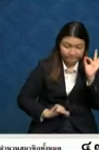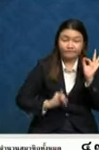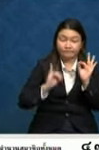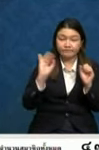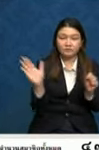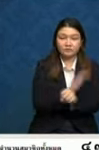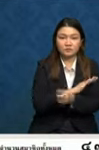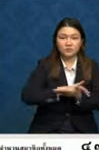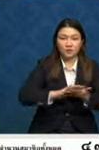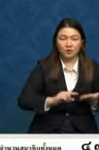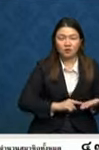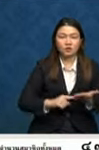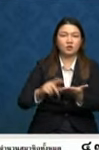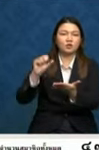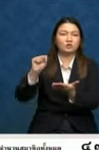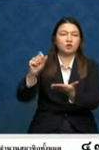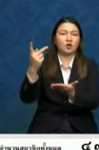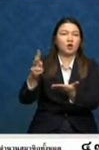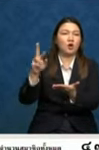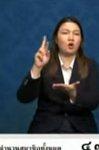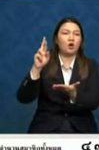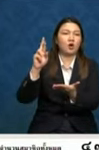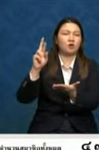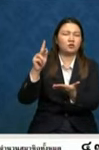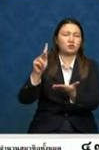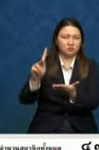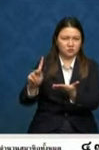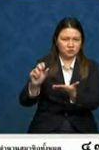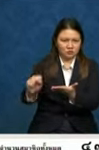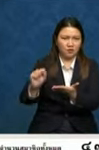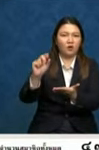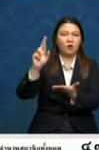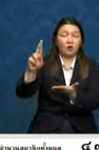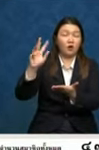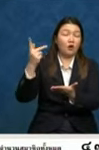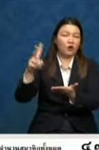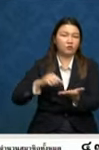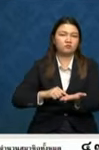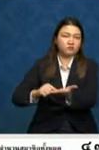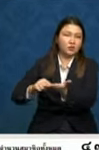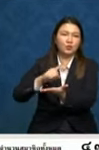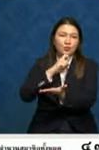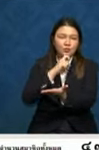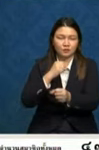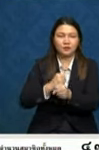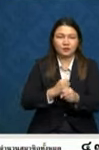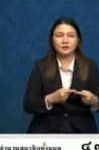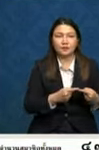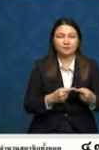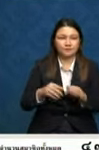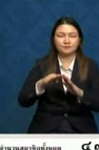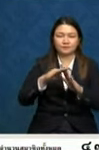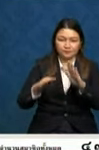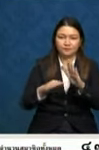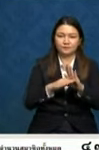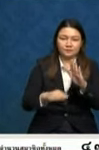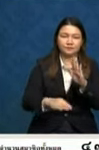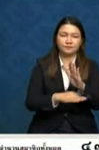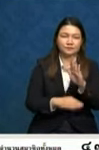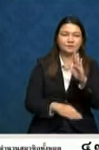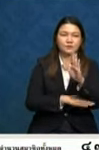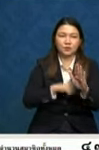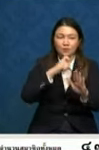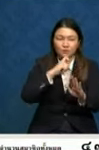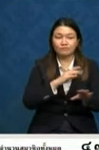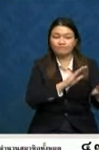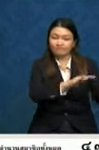งกลับมายังสลค.อีกครั้งหนึ่งซึ่งปัจจุบันยังอยู่ในภารกิจขั้นตอนที่ต้องหารือกับหน่วยงานที่